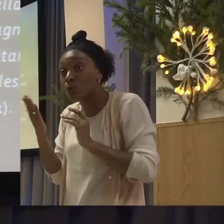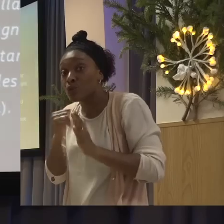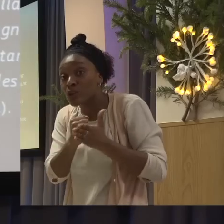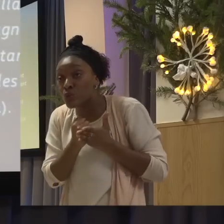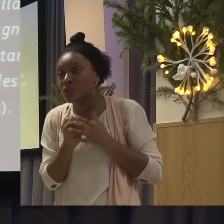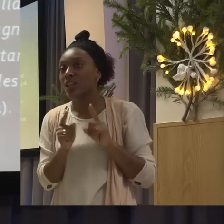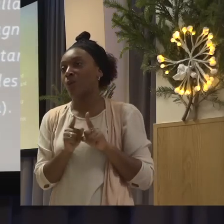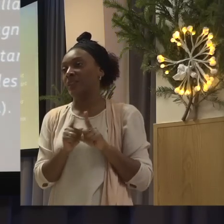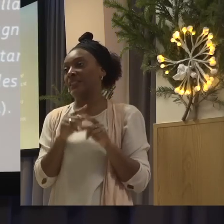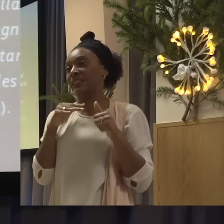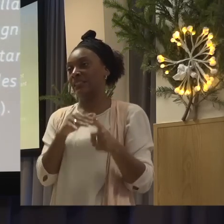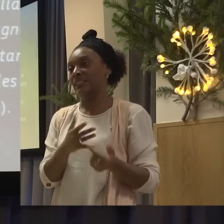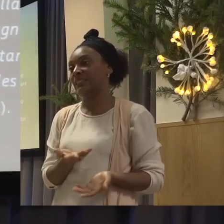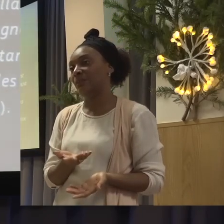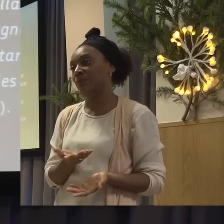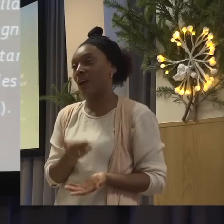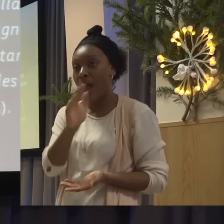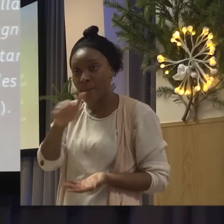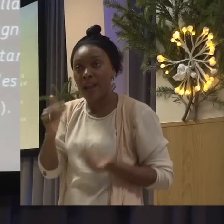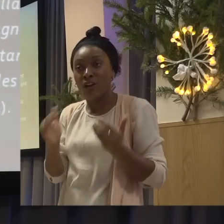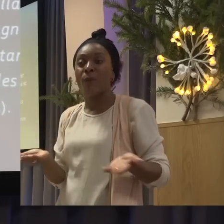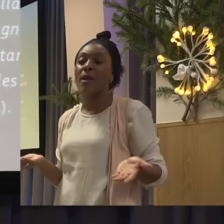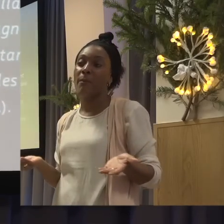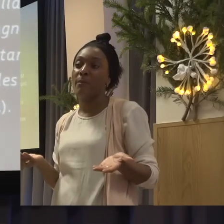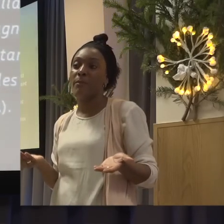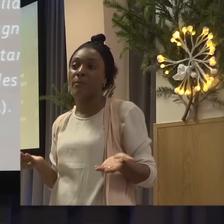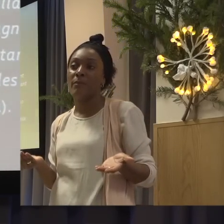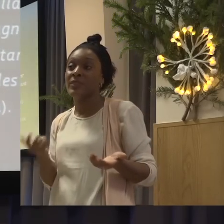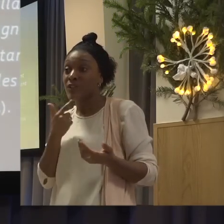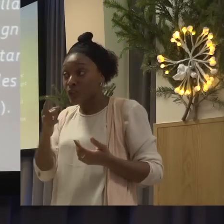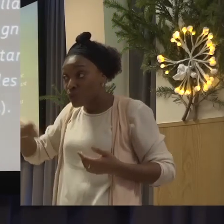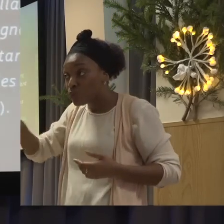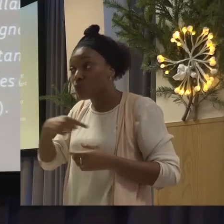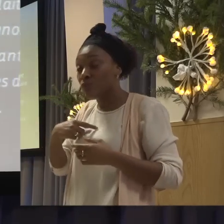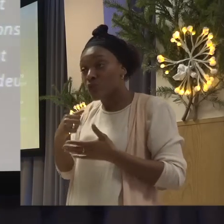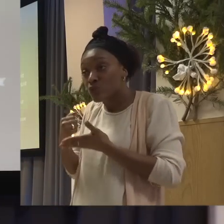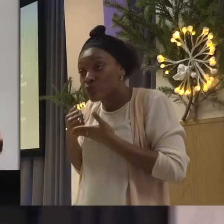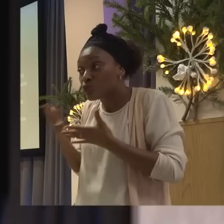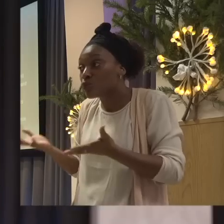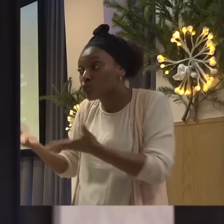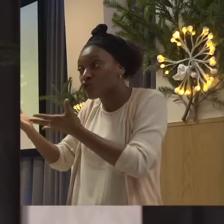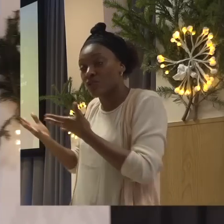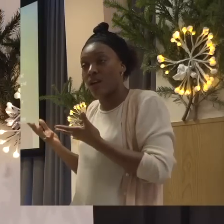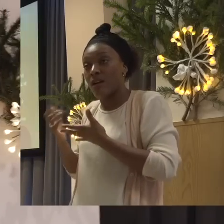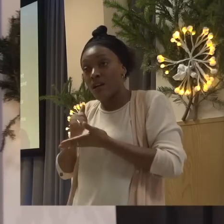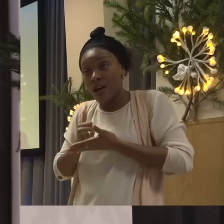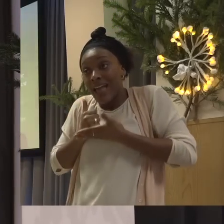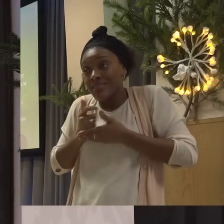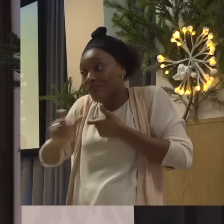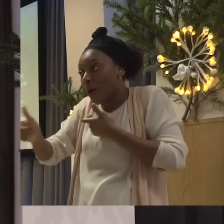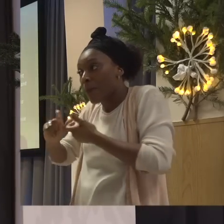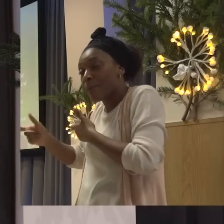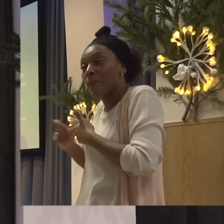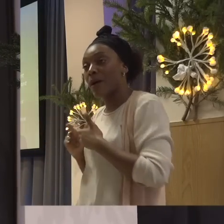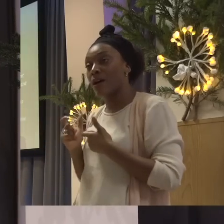dégâts. Nous sommes là pour être un soutien auprès de ceux qui nous le